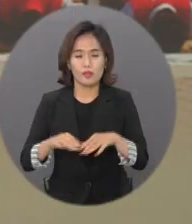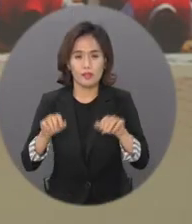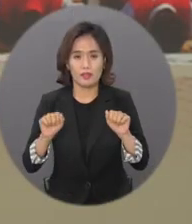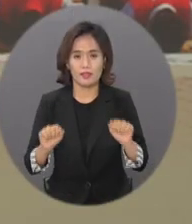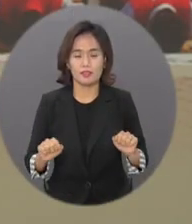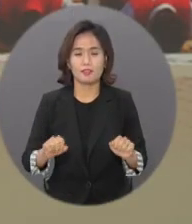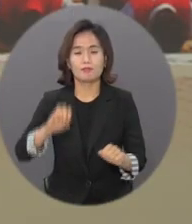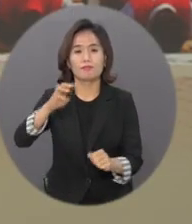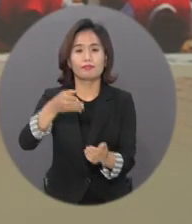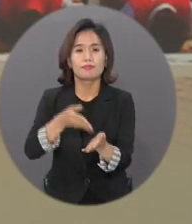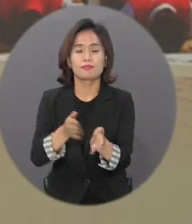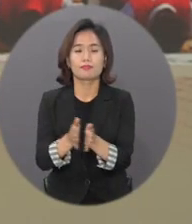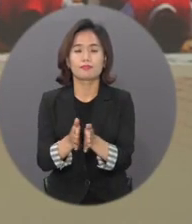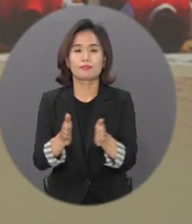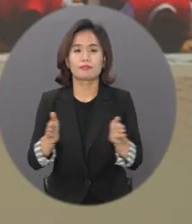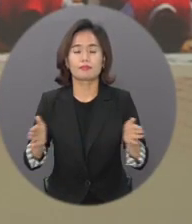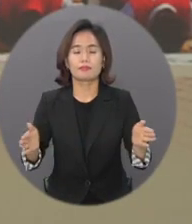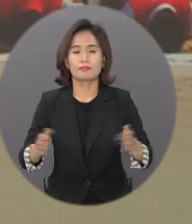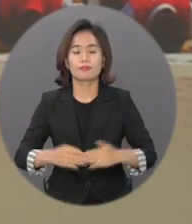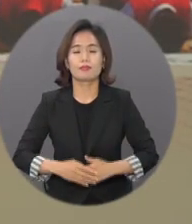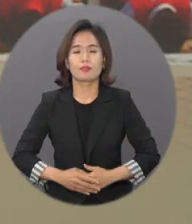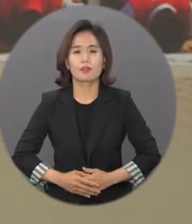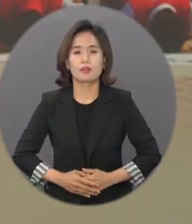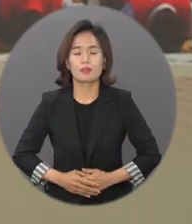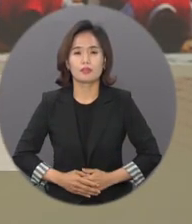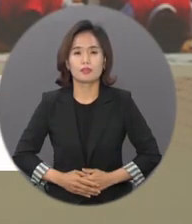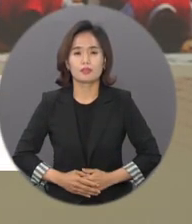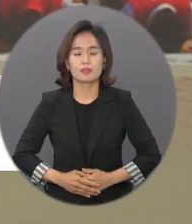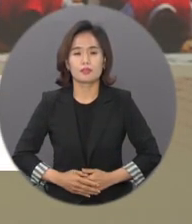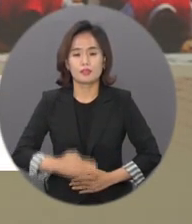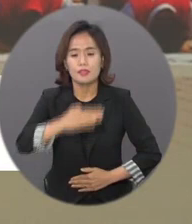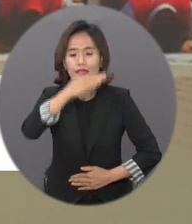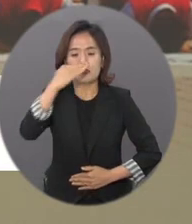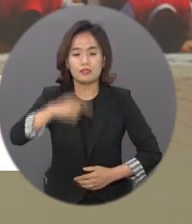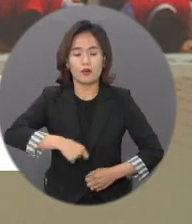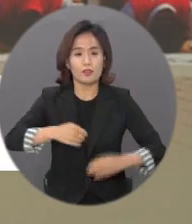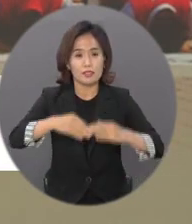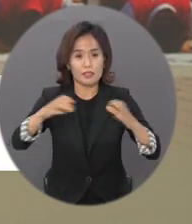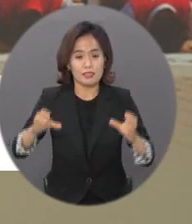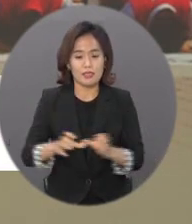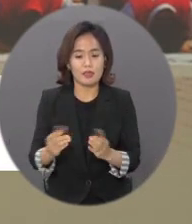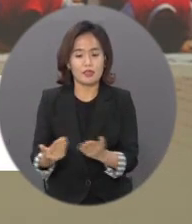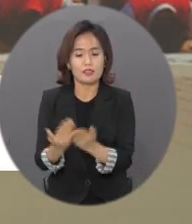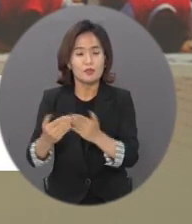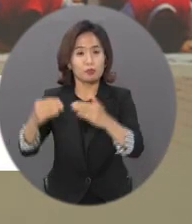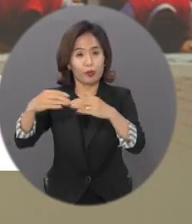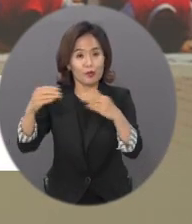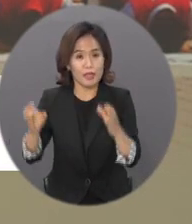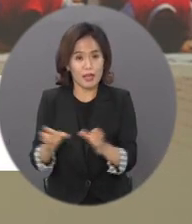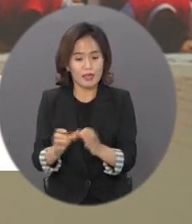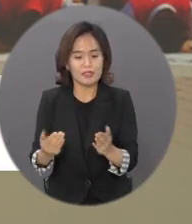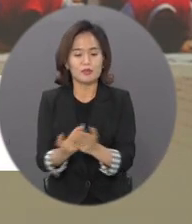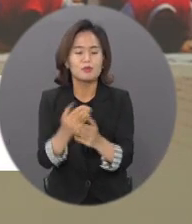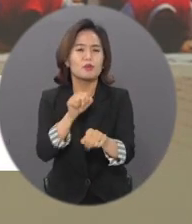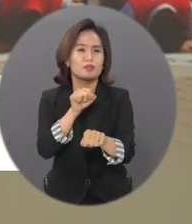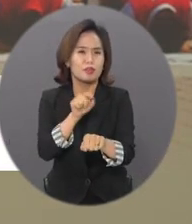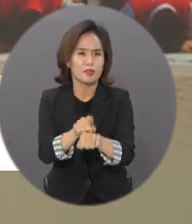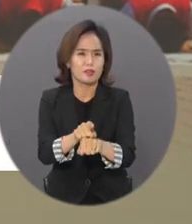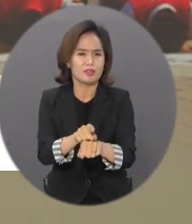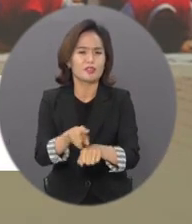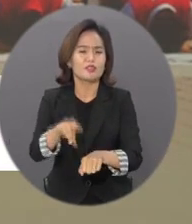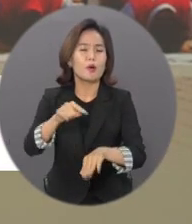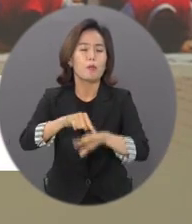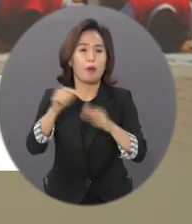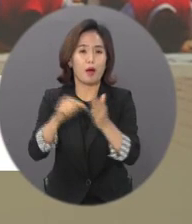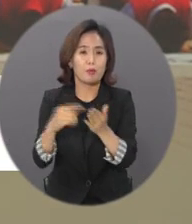여러분 안녕하십니까? 광주 MBC 뉴스데스크입니다. 정의당과 진보당 등 진보계열 정당들이 초심으로